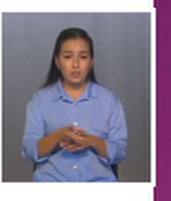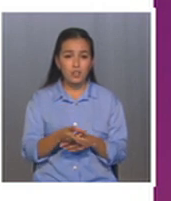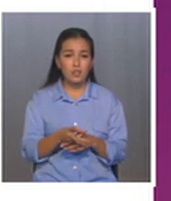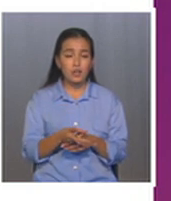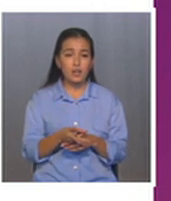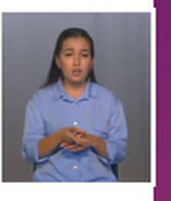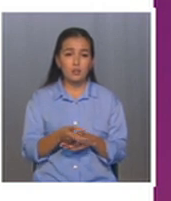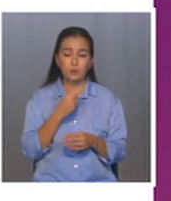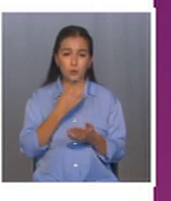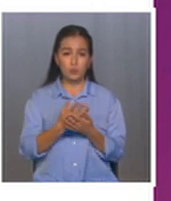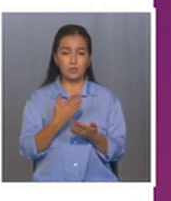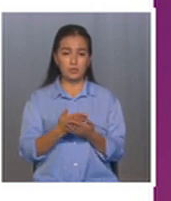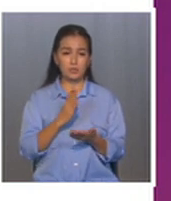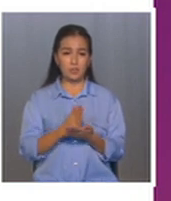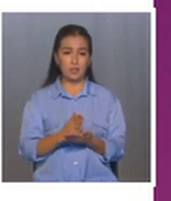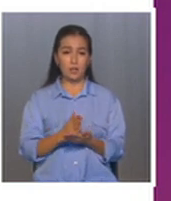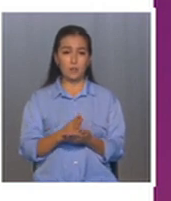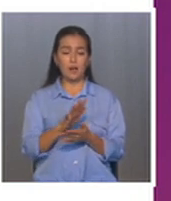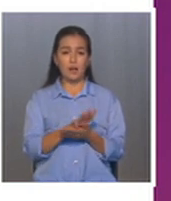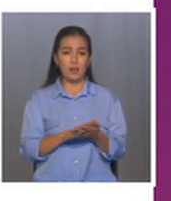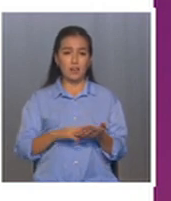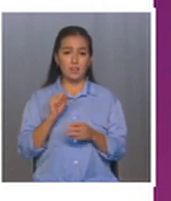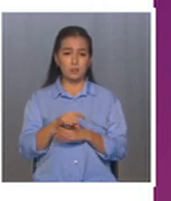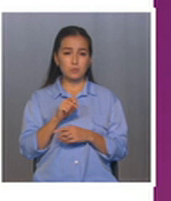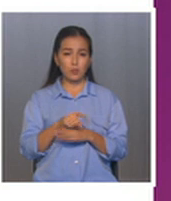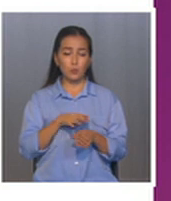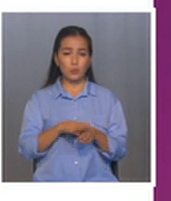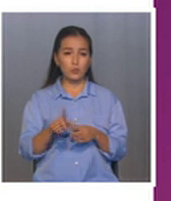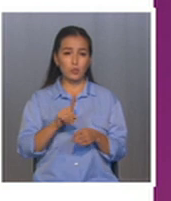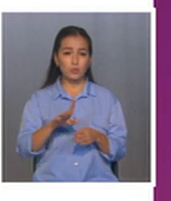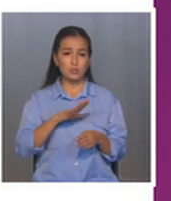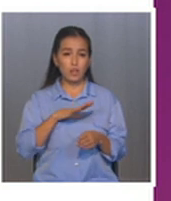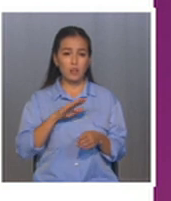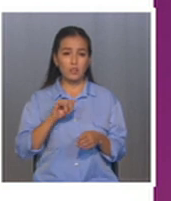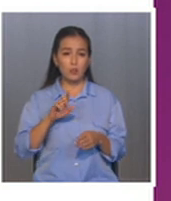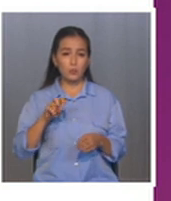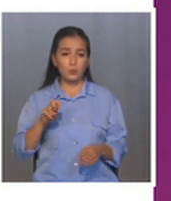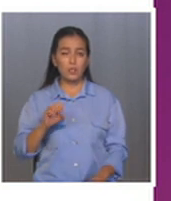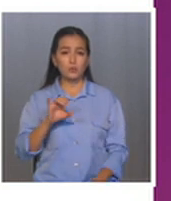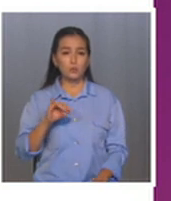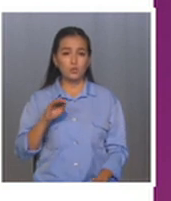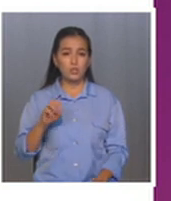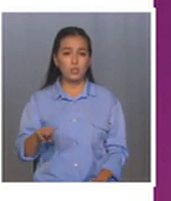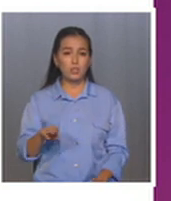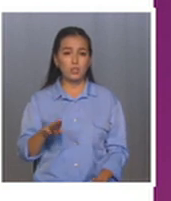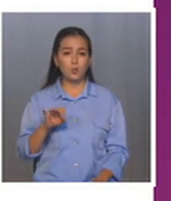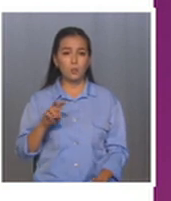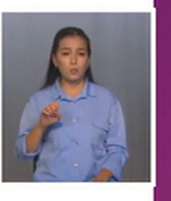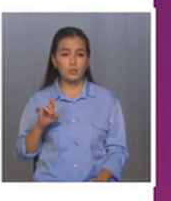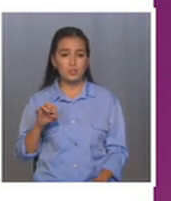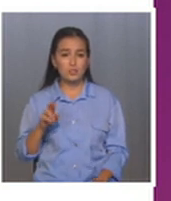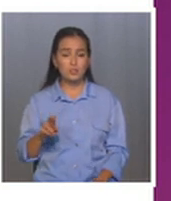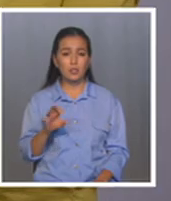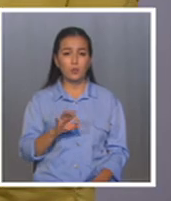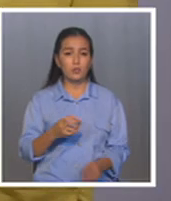көрініс тапқан. Ары қарай тапсырмаларымызды орындау үшін фабула, сюжет, композиция туралы еске түсіріп